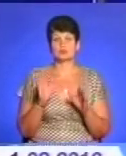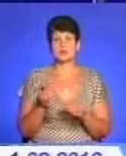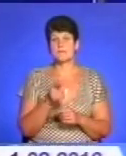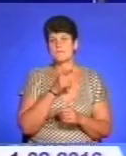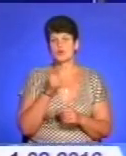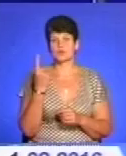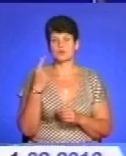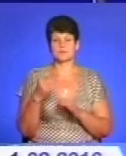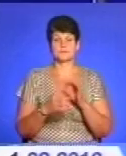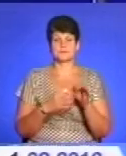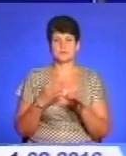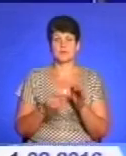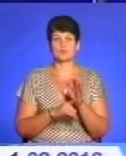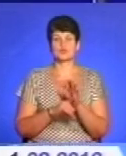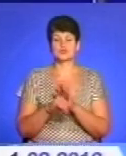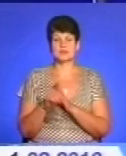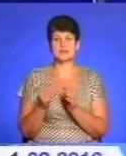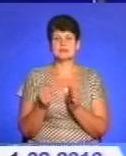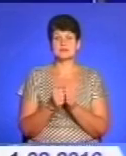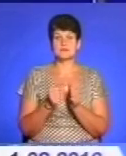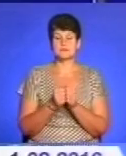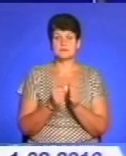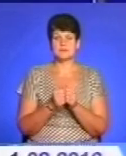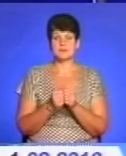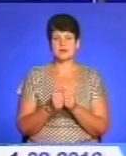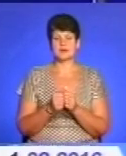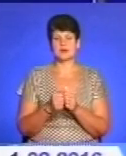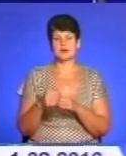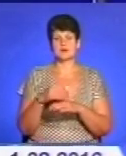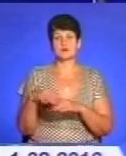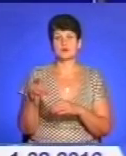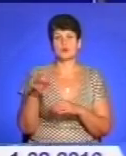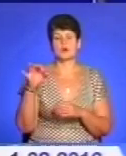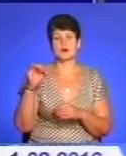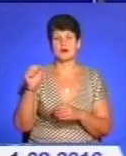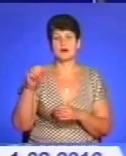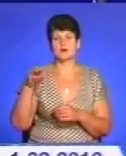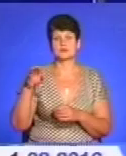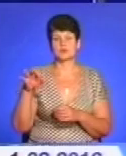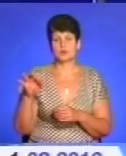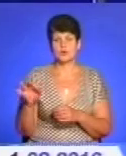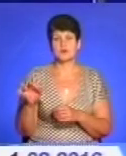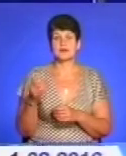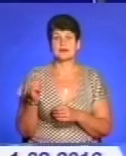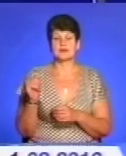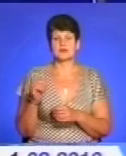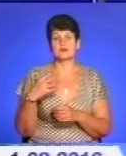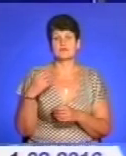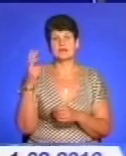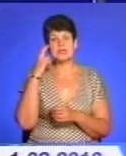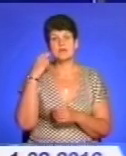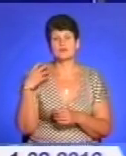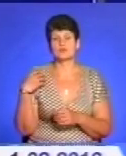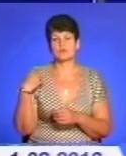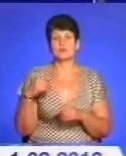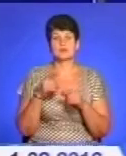доби. Стартує нововведення у прифронтових та туристичних зонах – Києві, Львові, Одесі, Херсоні, Маріуполі та Сєвєродонецьку. Чи хотіли б